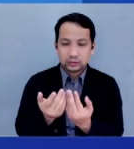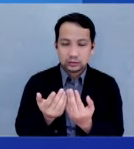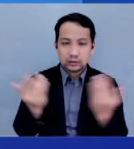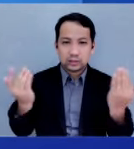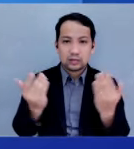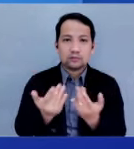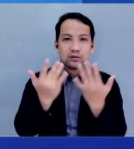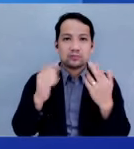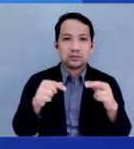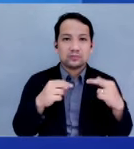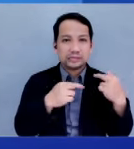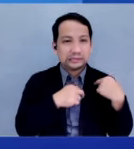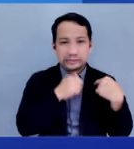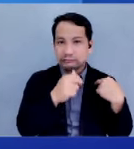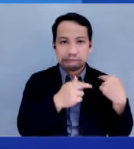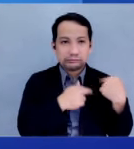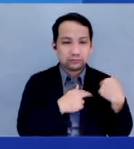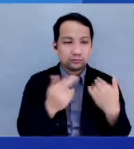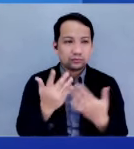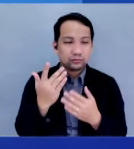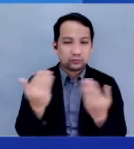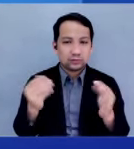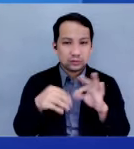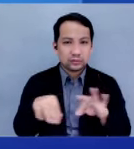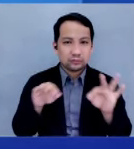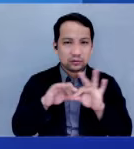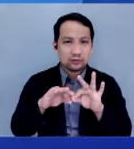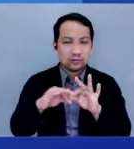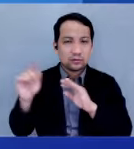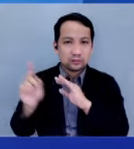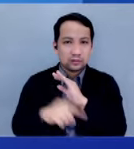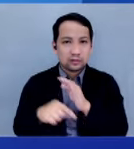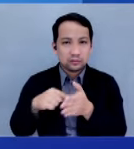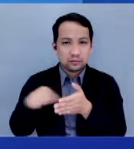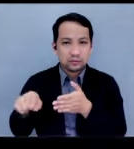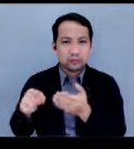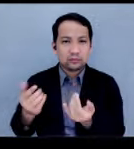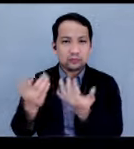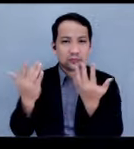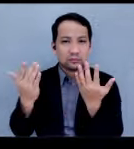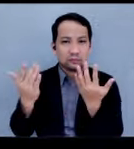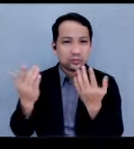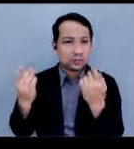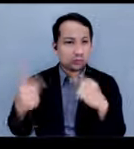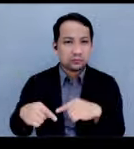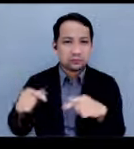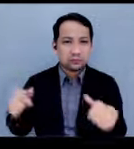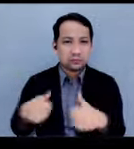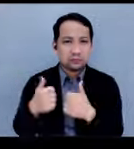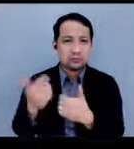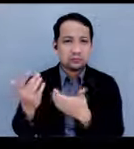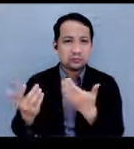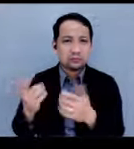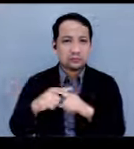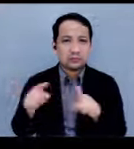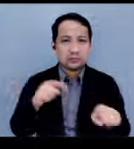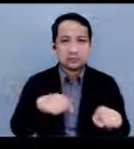kanyang kapabayaan ay dapat managot at magbayad sa pinsalang kanyang nagawa kahit hindi niya